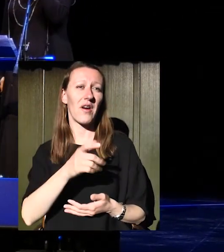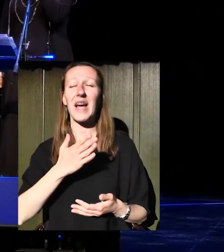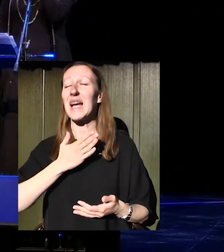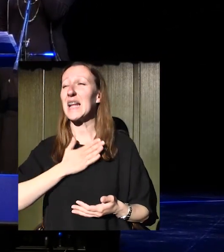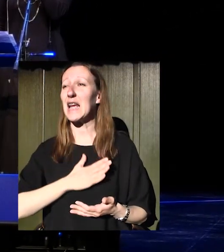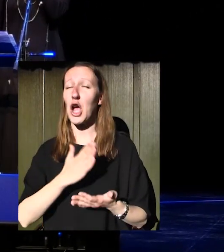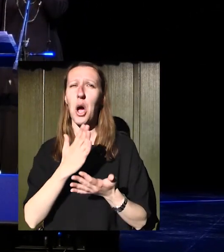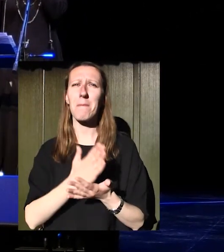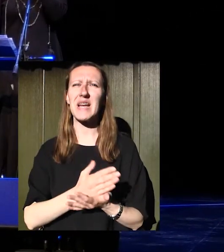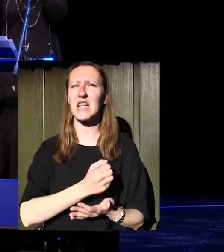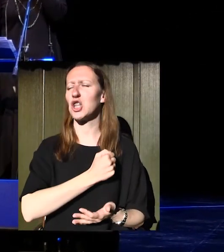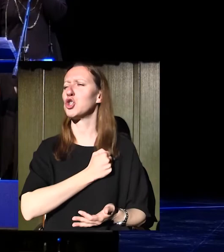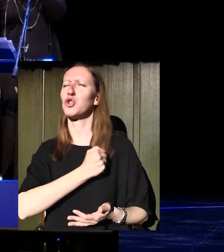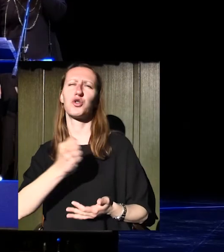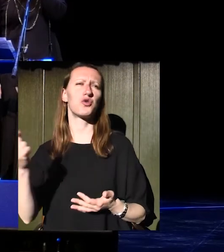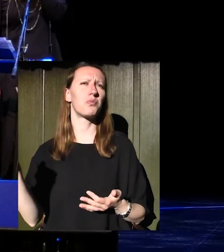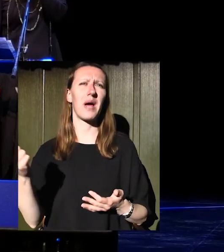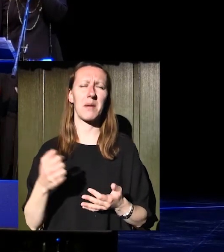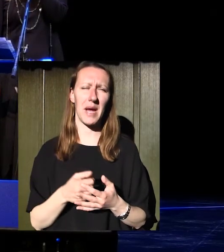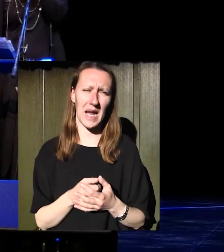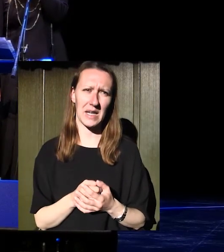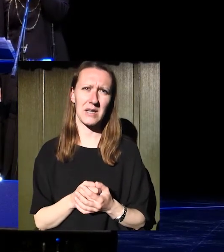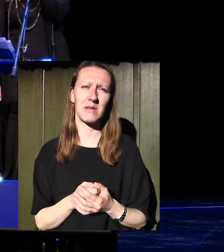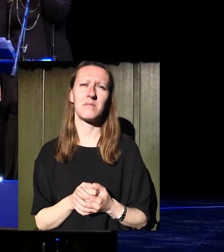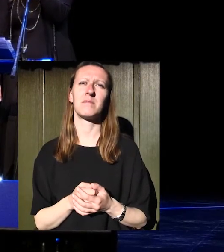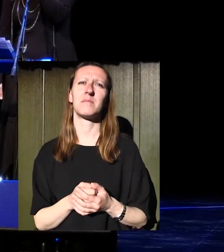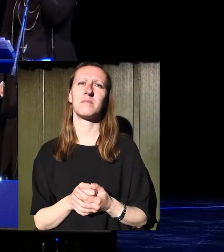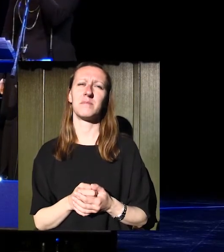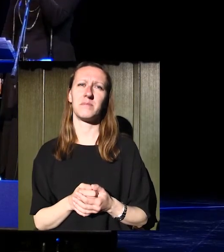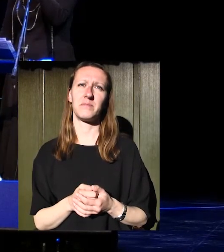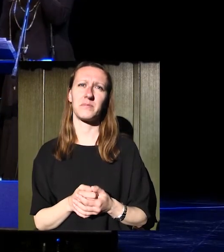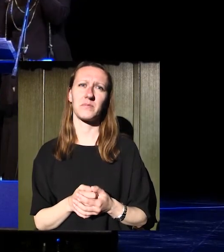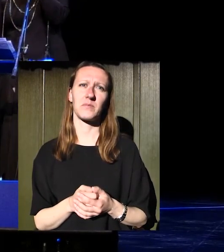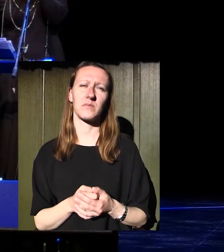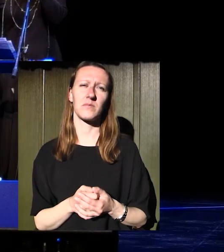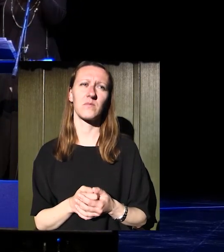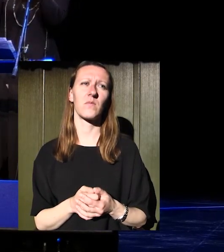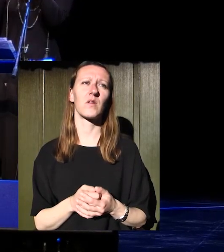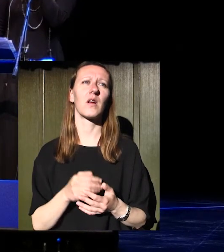Kad je čovjek htio biti Superman.